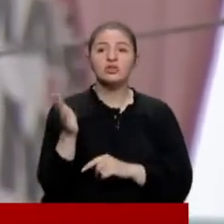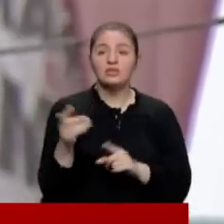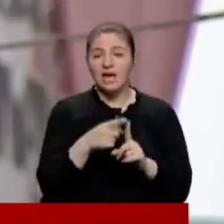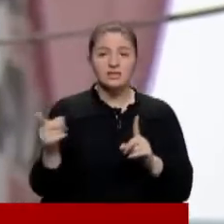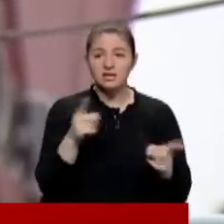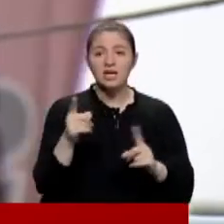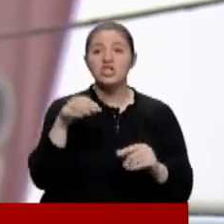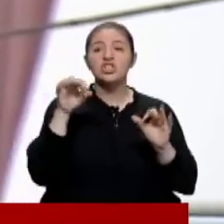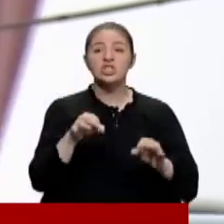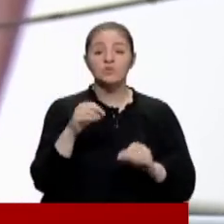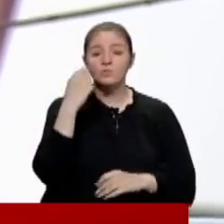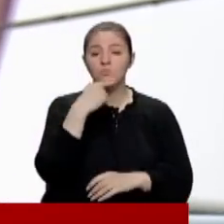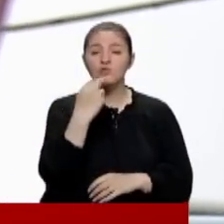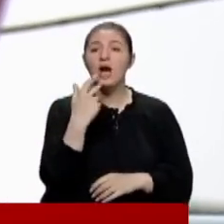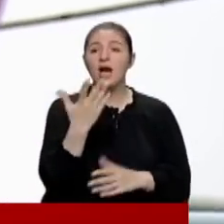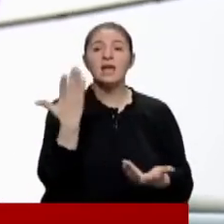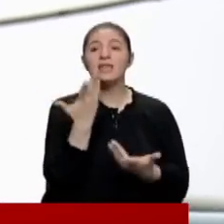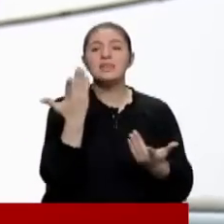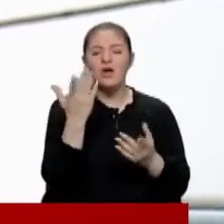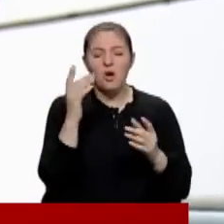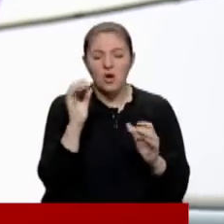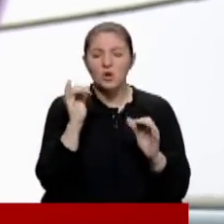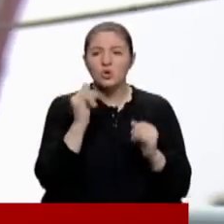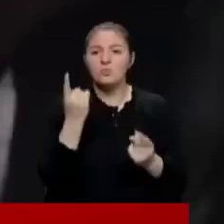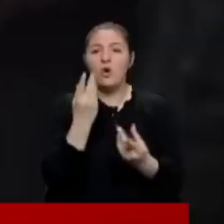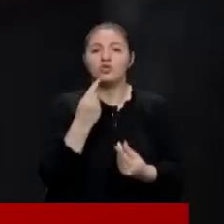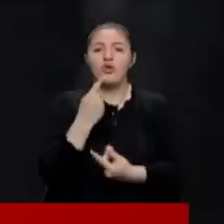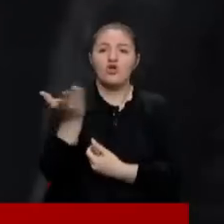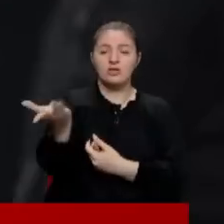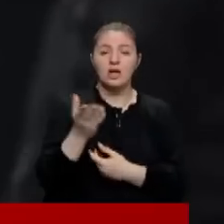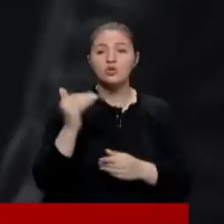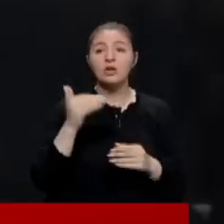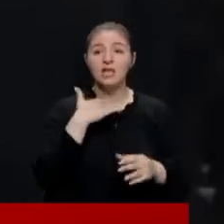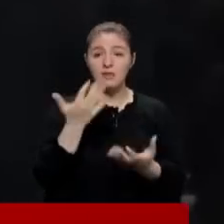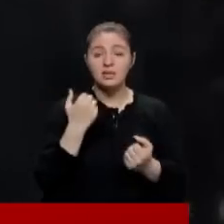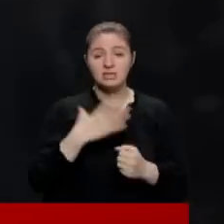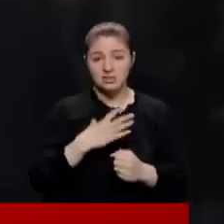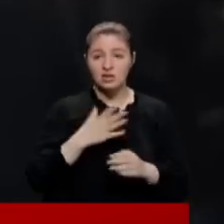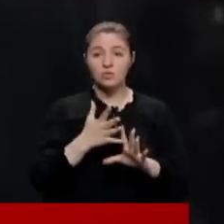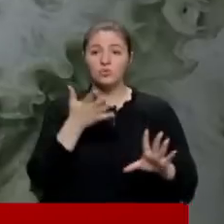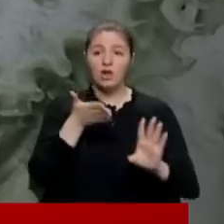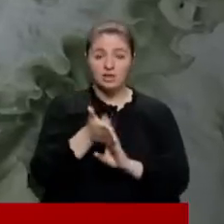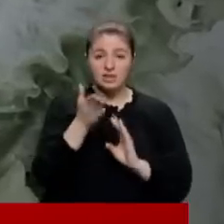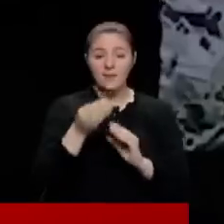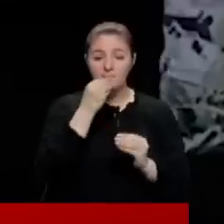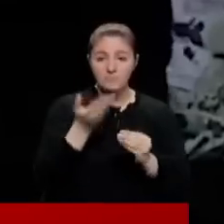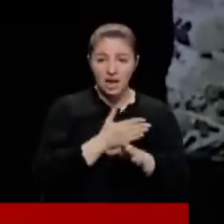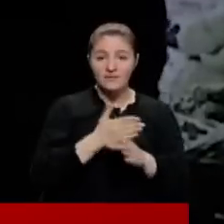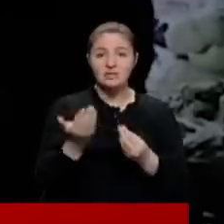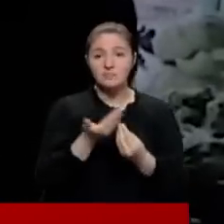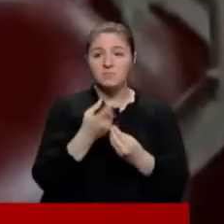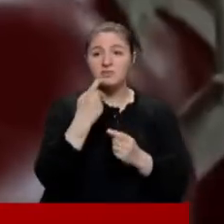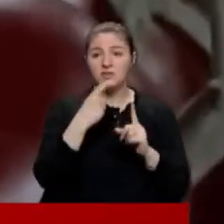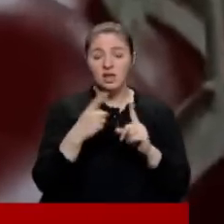üzerinde şimdi mülakatın nemenen bir şey olduğunu söylüyorlar. Ucuz et almak isteyenler kuyruğa girdi. Meyve sebzede bir